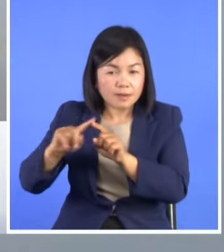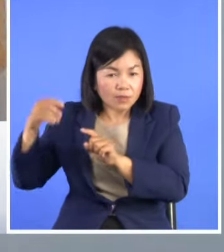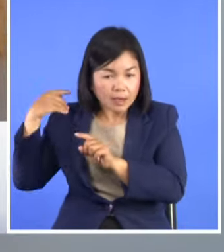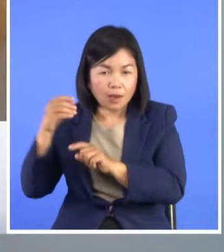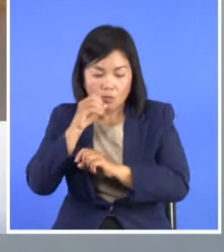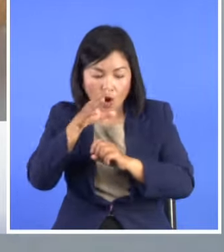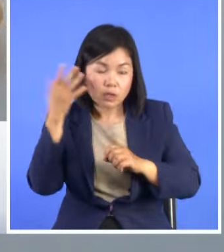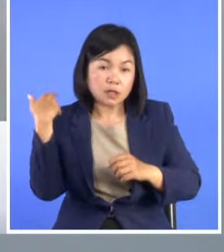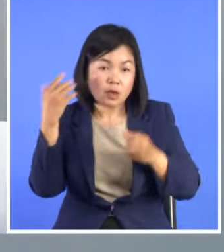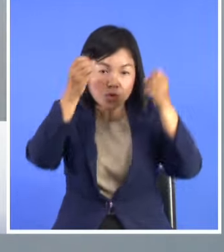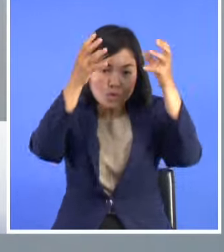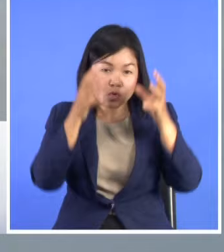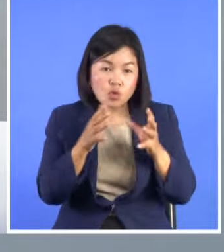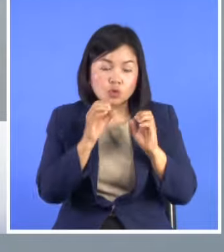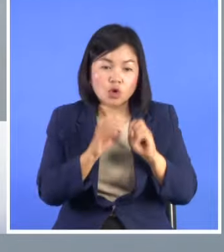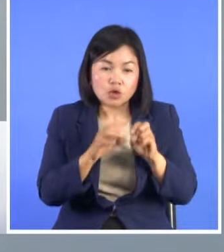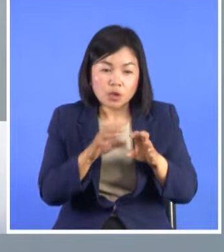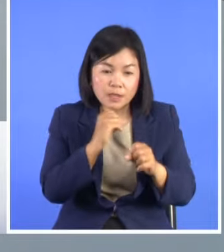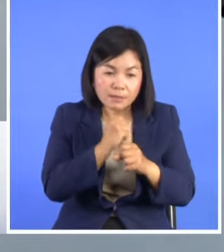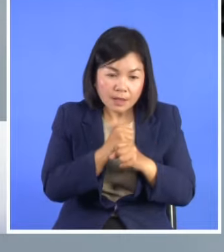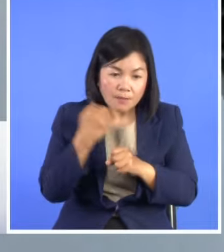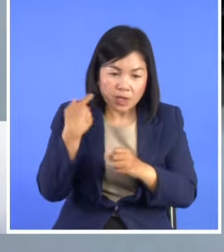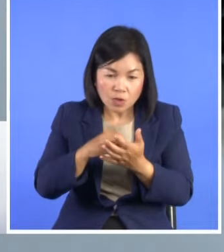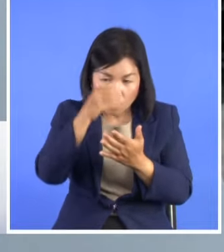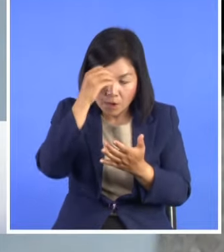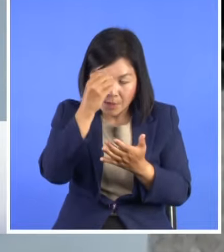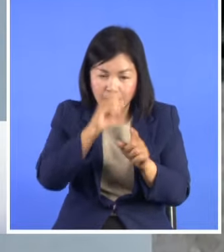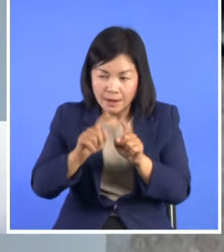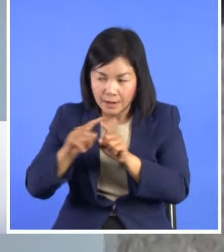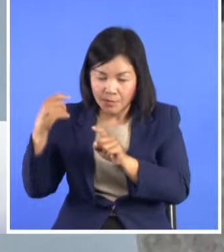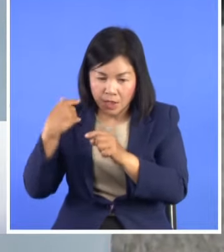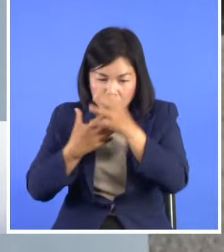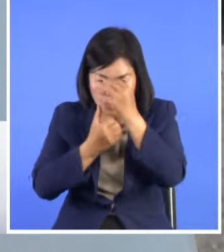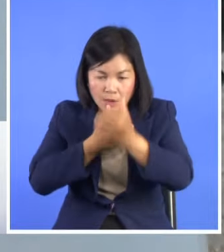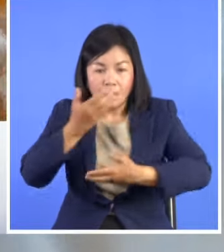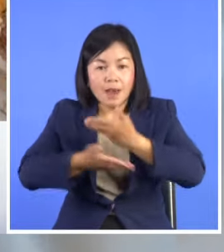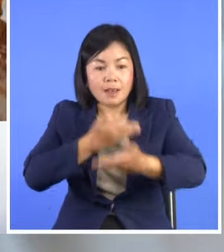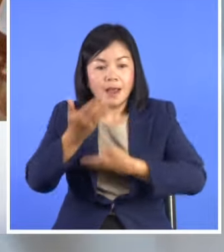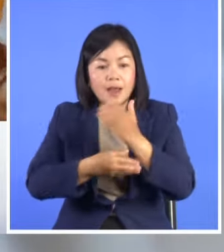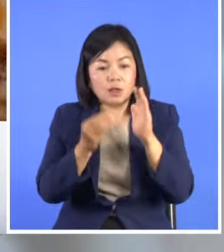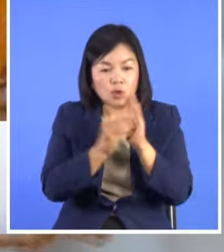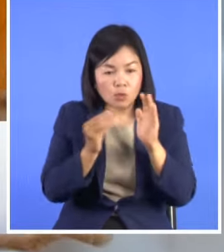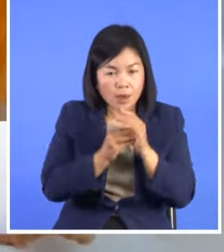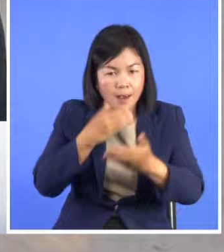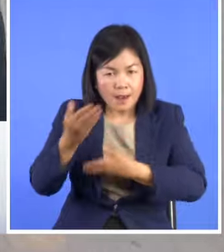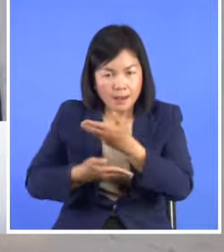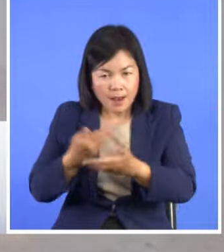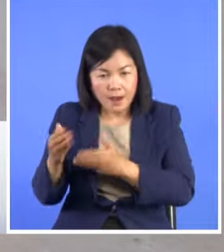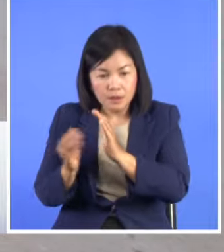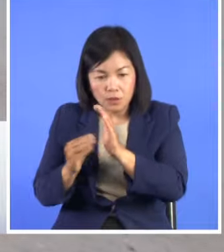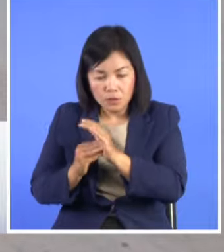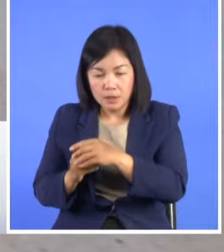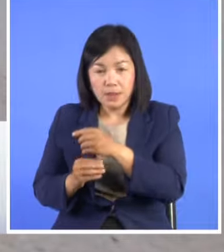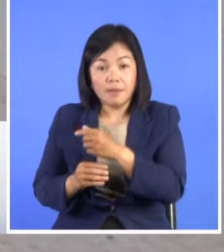ครูสอนทำขนมถังแตกชาววังมีลูกศิษย์มาเรียนสูตรนี้เยอะเลยเอาไปขายในกรุงเทพได้ชั้นชิ้นละ20บาทขายดีราย